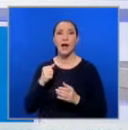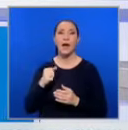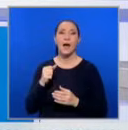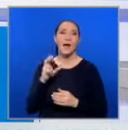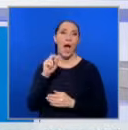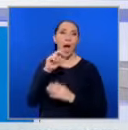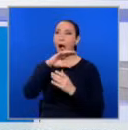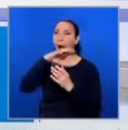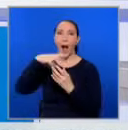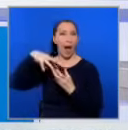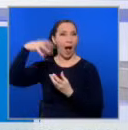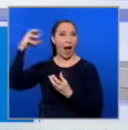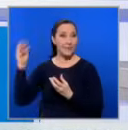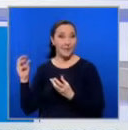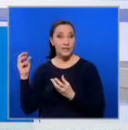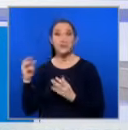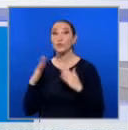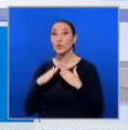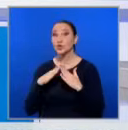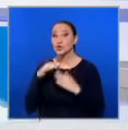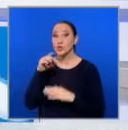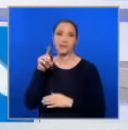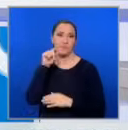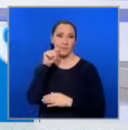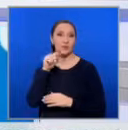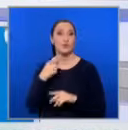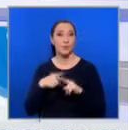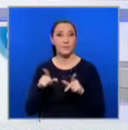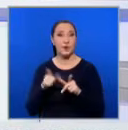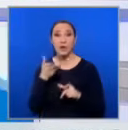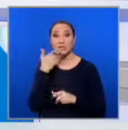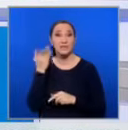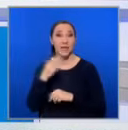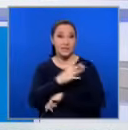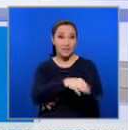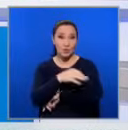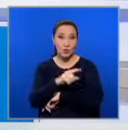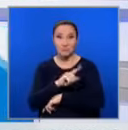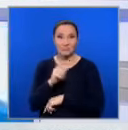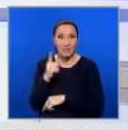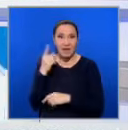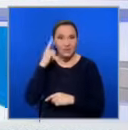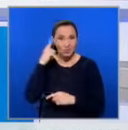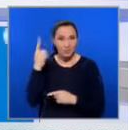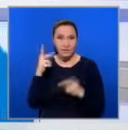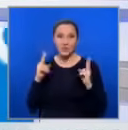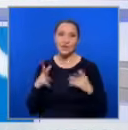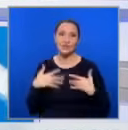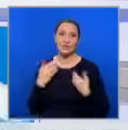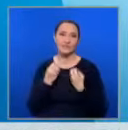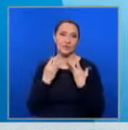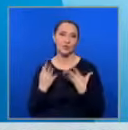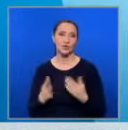заклещена в къщичка за птици. Йоана Миланова разказва тази история за неразумните решения и щастливите